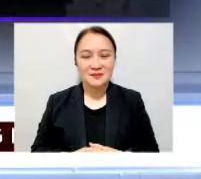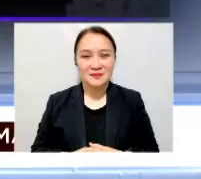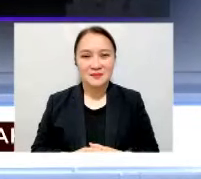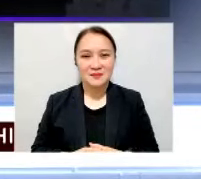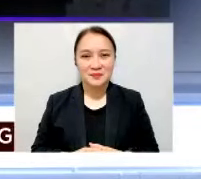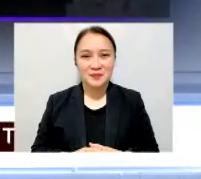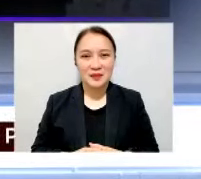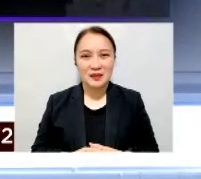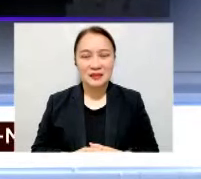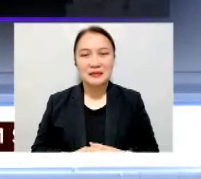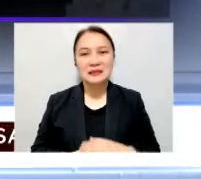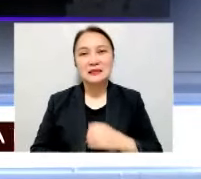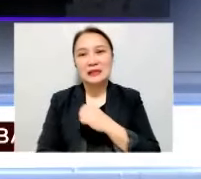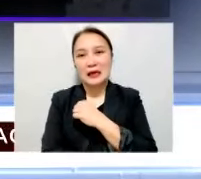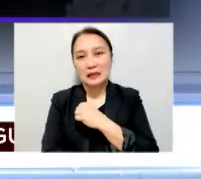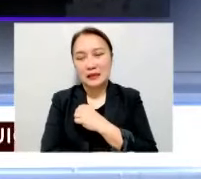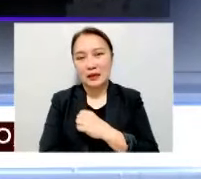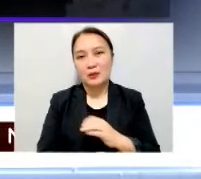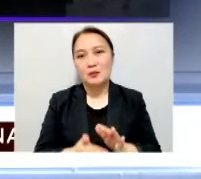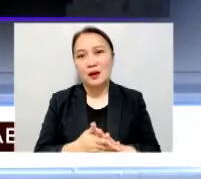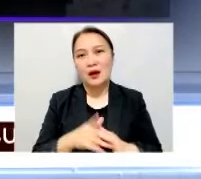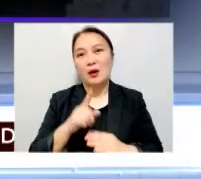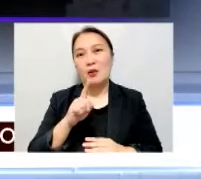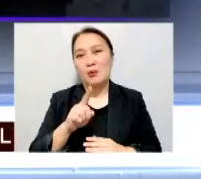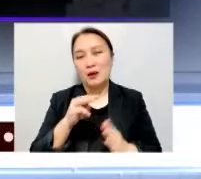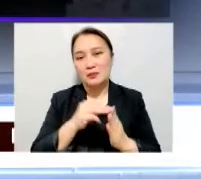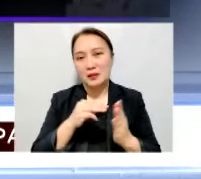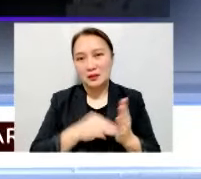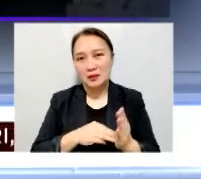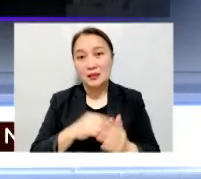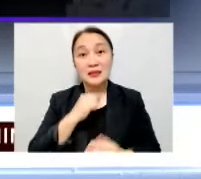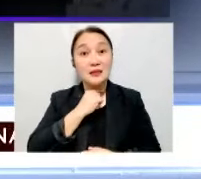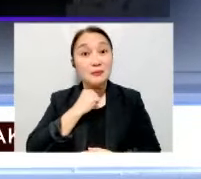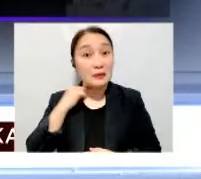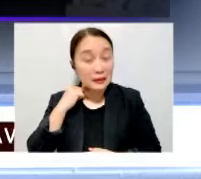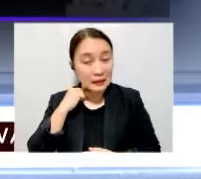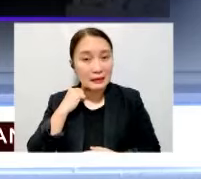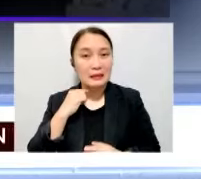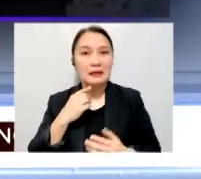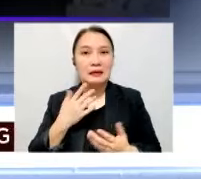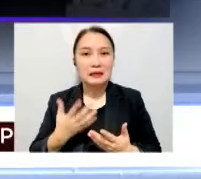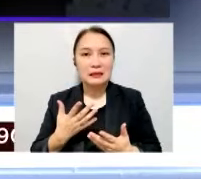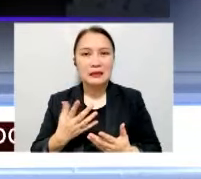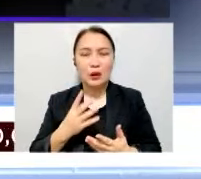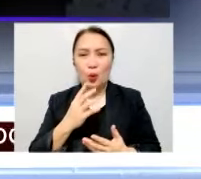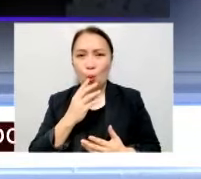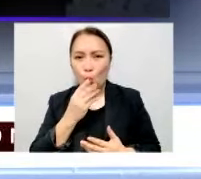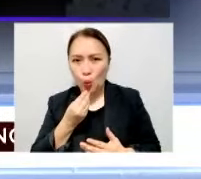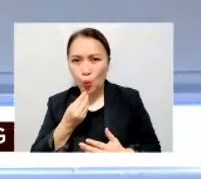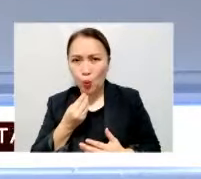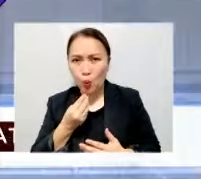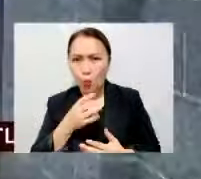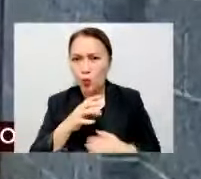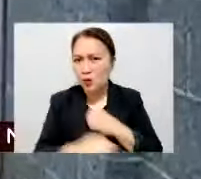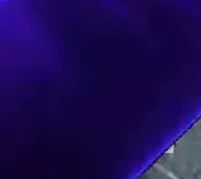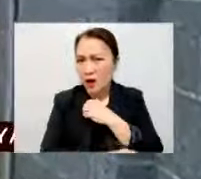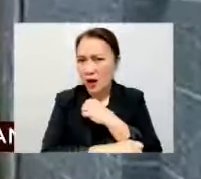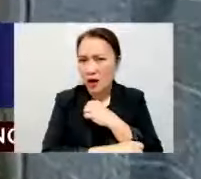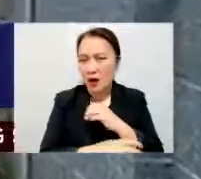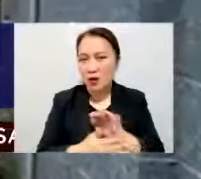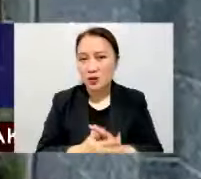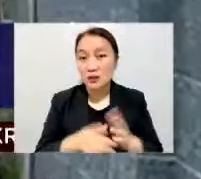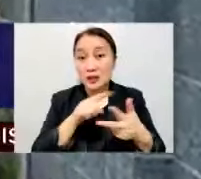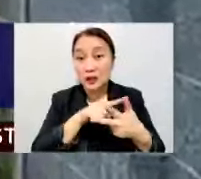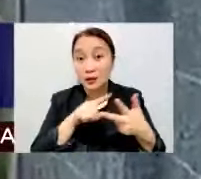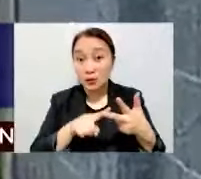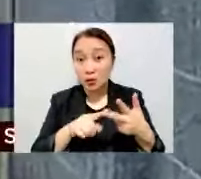Ninakawan ng halos 1,000,000 piso ang isang pari sa Tacloban. Ang may kasalanan, ang tatlo niyang sakristan. Base sa